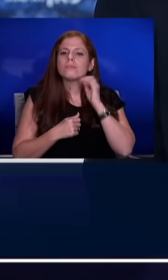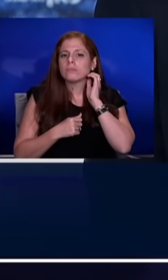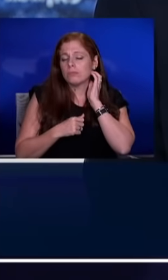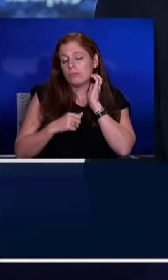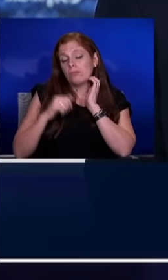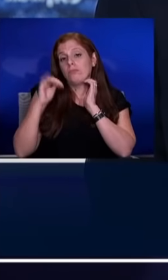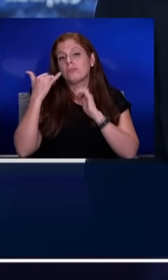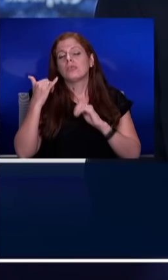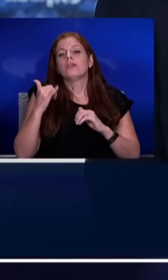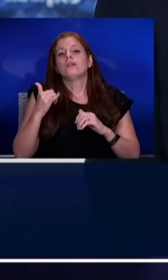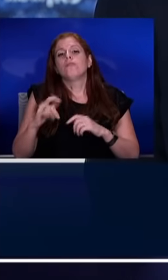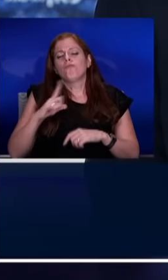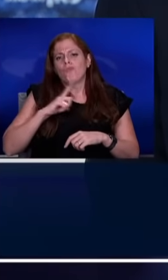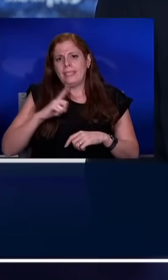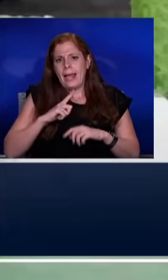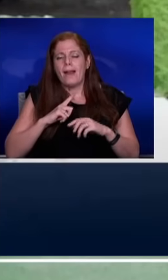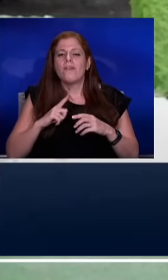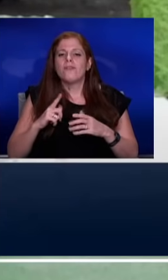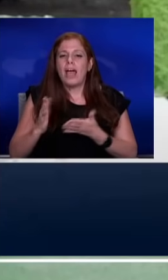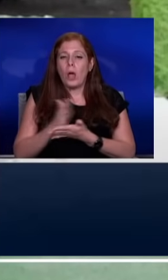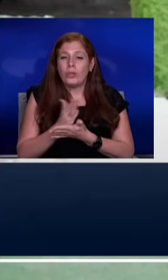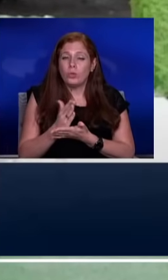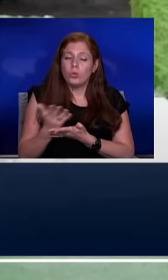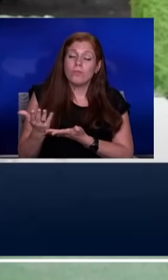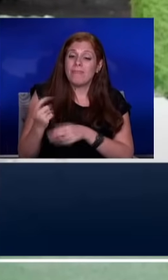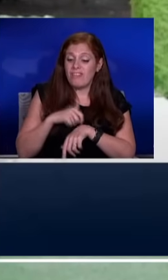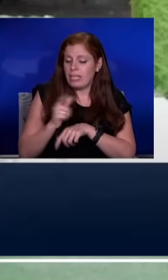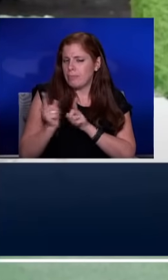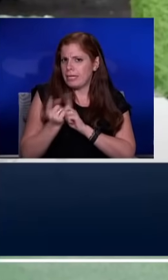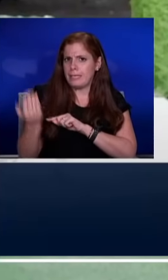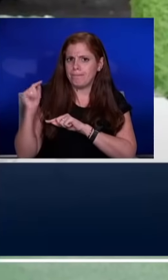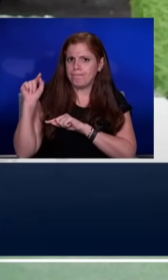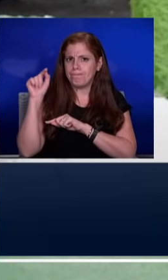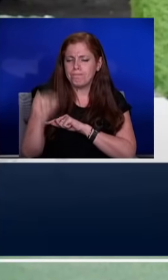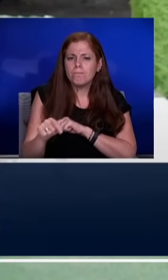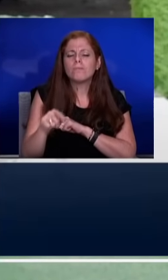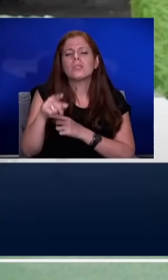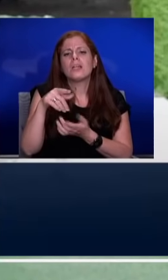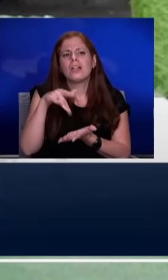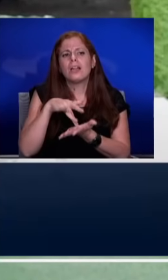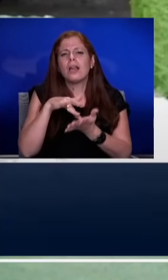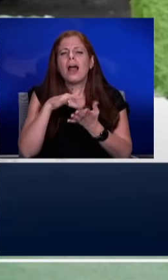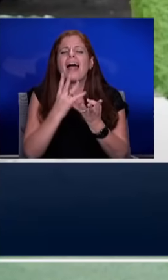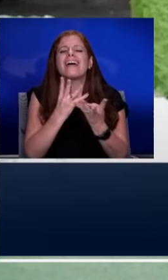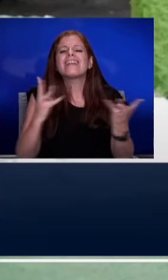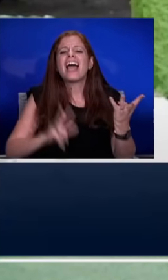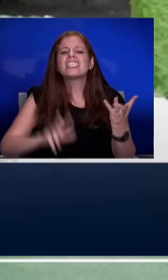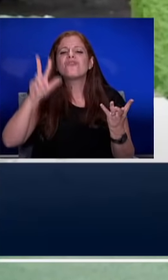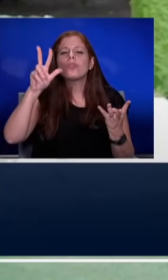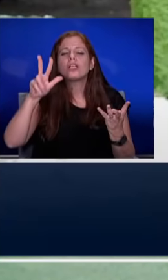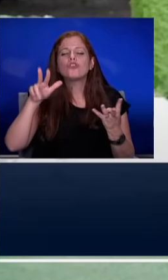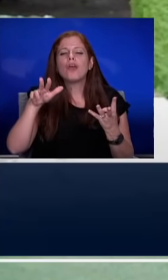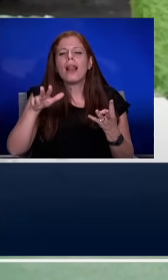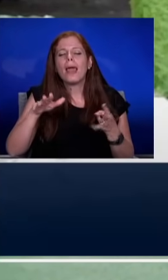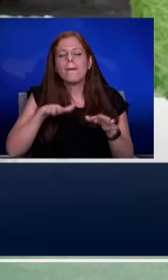נכון, כוחות צהל וכיתת הכוננות של מטולה הוקפצו לפני זמן קצר אל נקודה בגדר הצפונית של מטולה שנושקת אל גדר